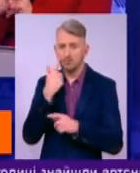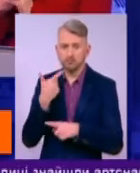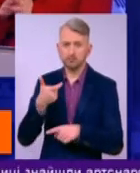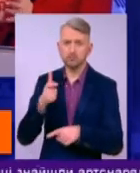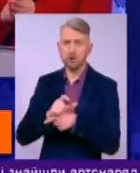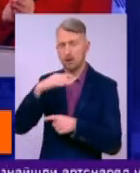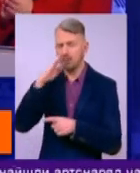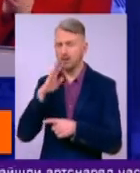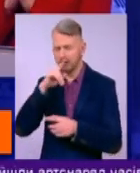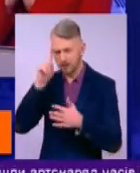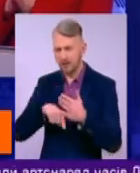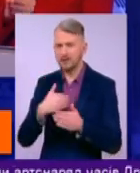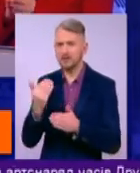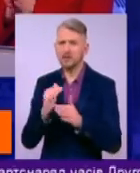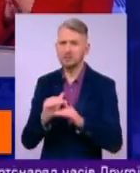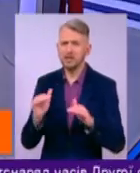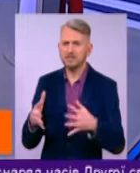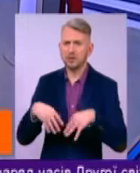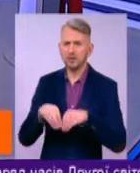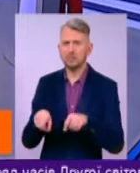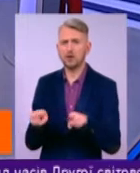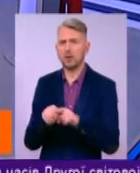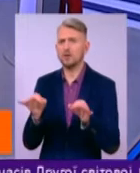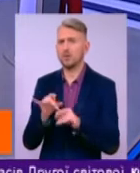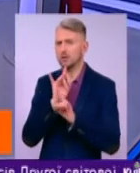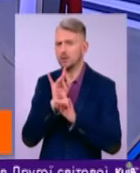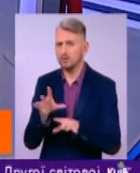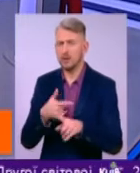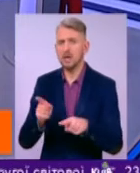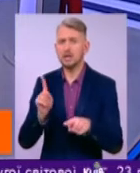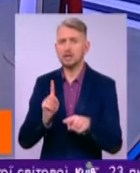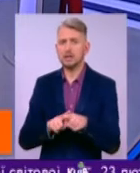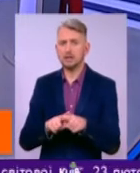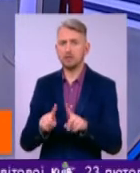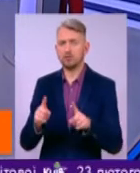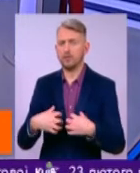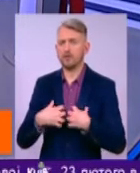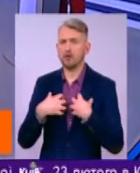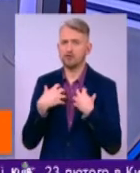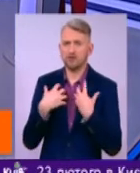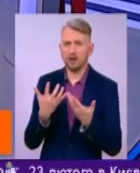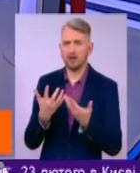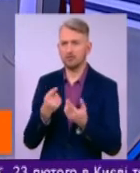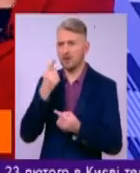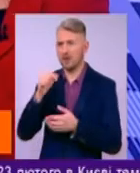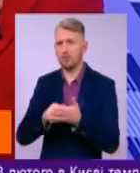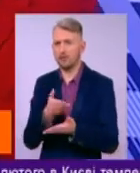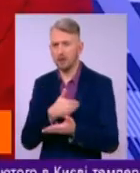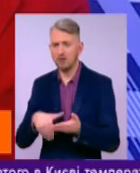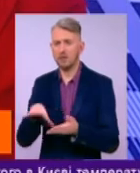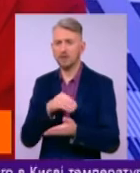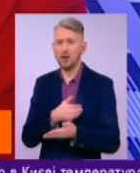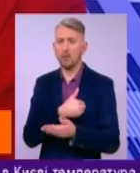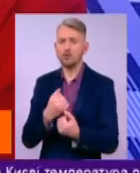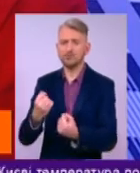переконані, що з їхніми дітьми, з їхніми родинами такого ніколи не станеться. Це десь щось таке страшне, яке далеко від нас. То нормально, ми всі хочемо